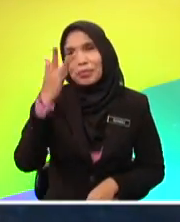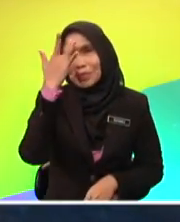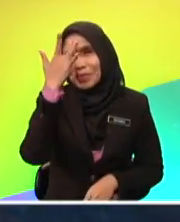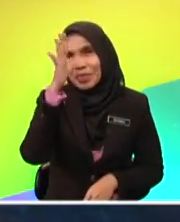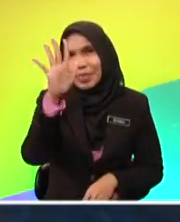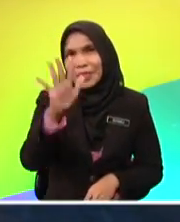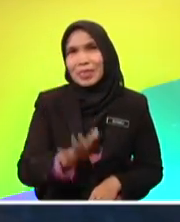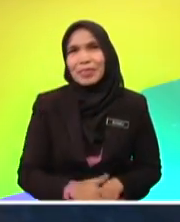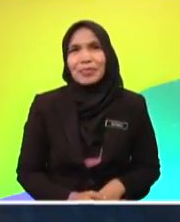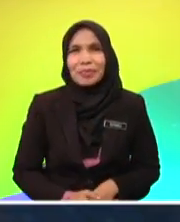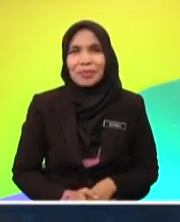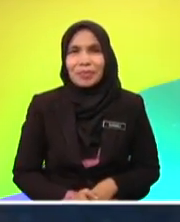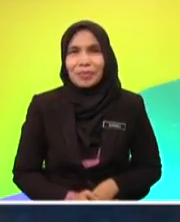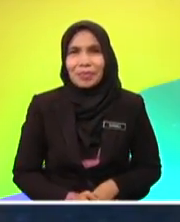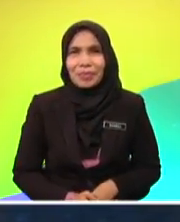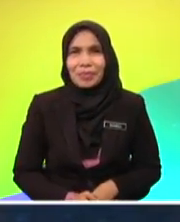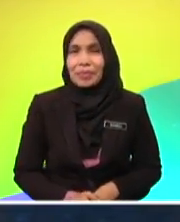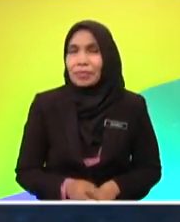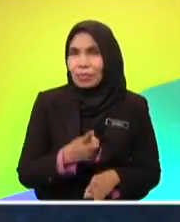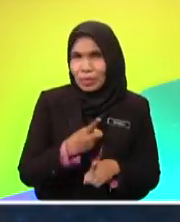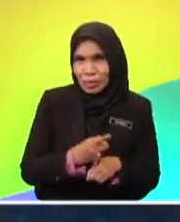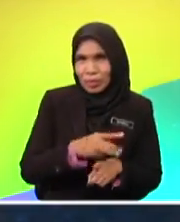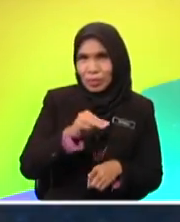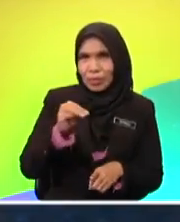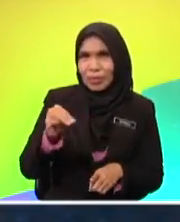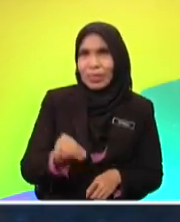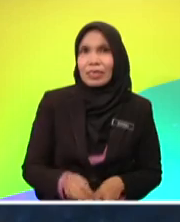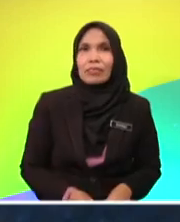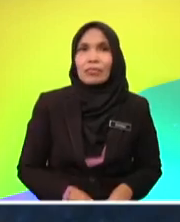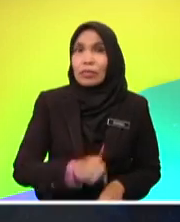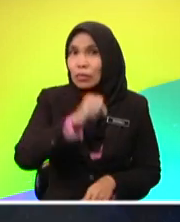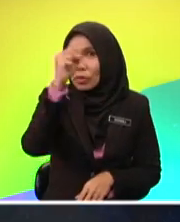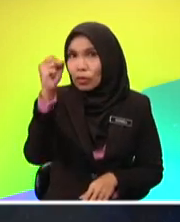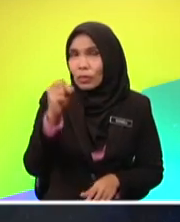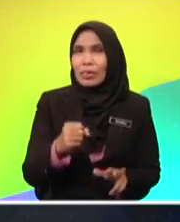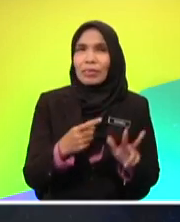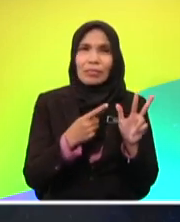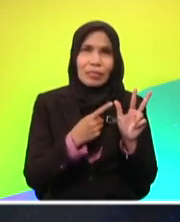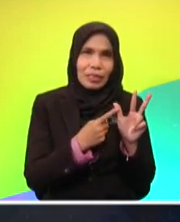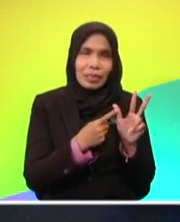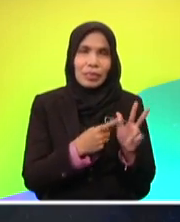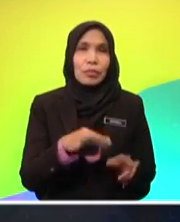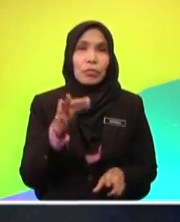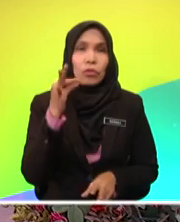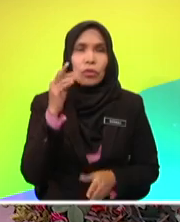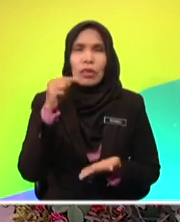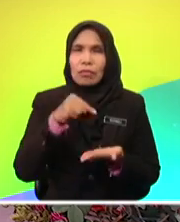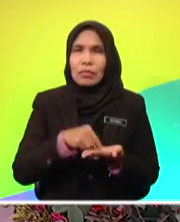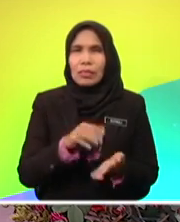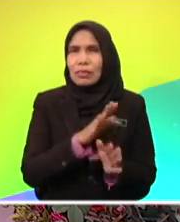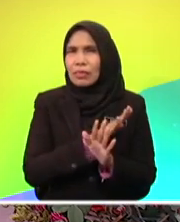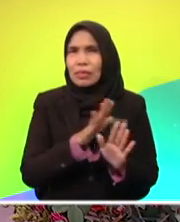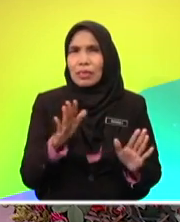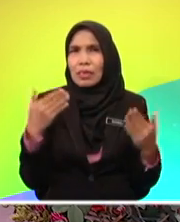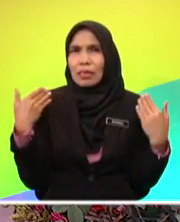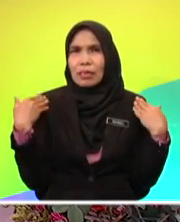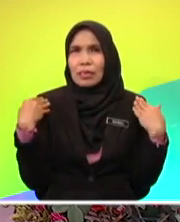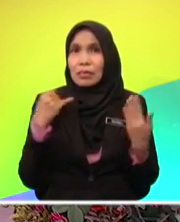Betul. Wah, betul murid-murid. Soalan ketiga. Buah ini tidak berbiji. Buah tak ada